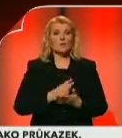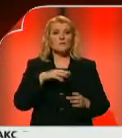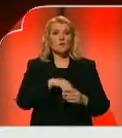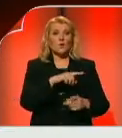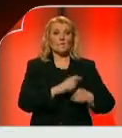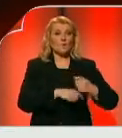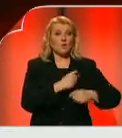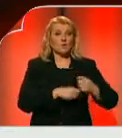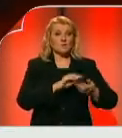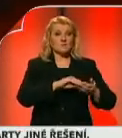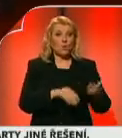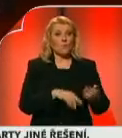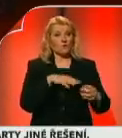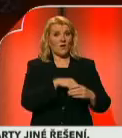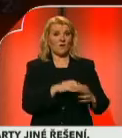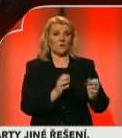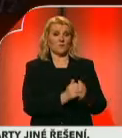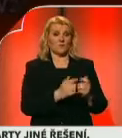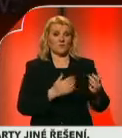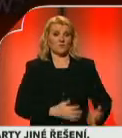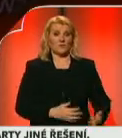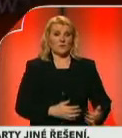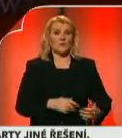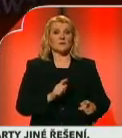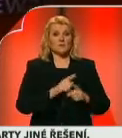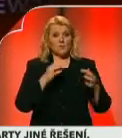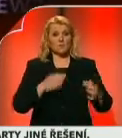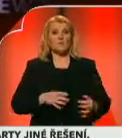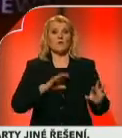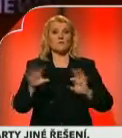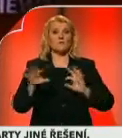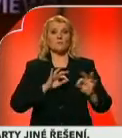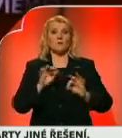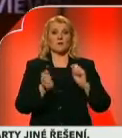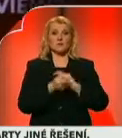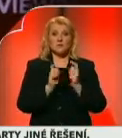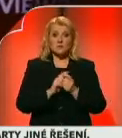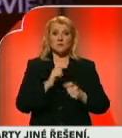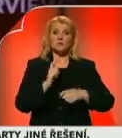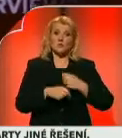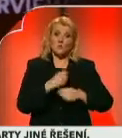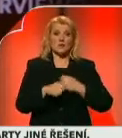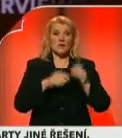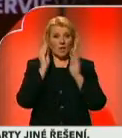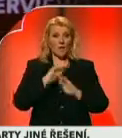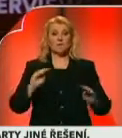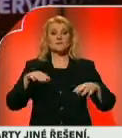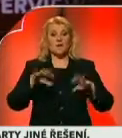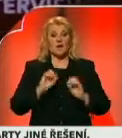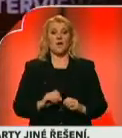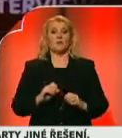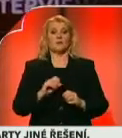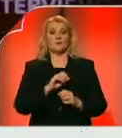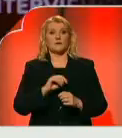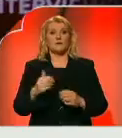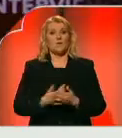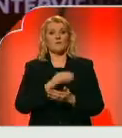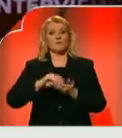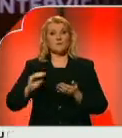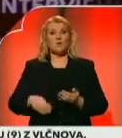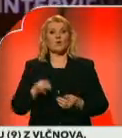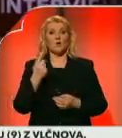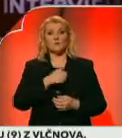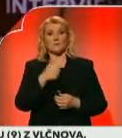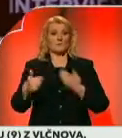prováděcí smlouvy a počítalo se s tím, že výběrové řízení bude vypsáno tak, aby nové smluvní vztahy byly uzavřeny od 1.